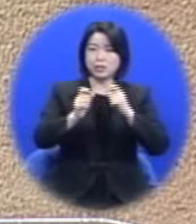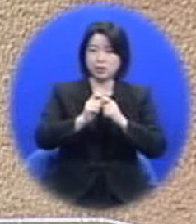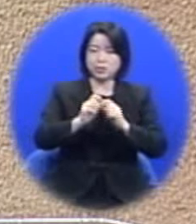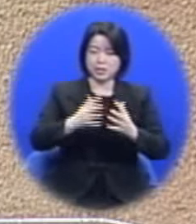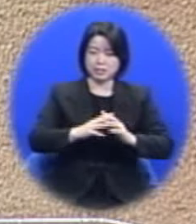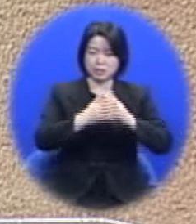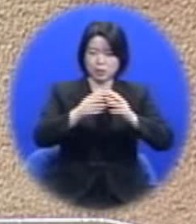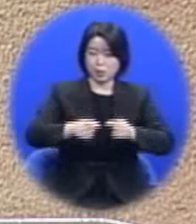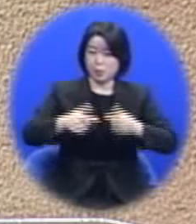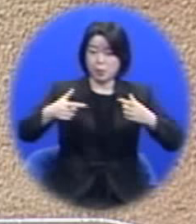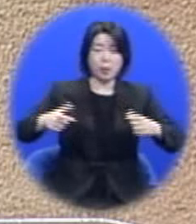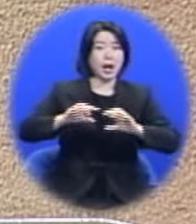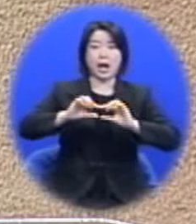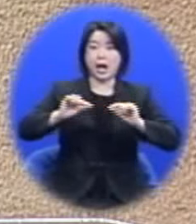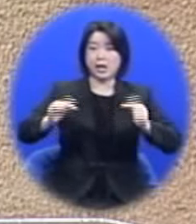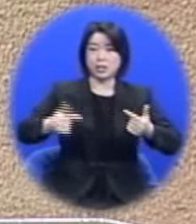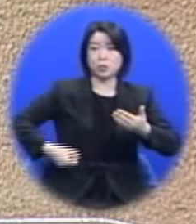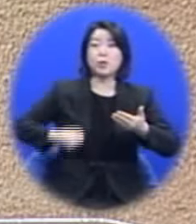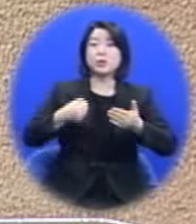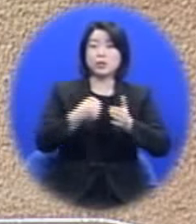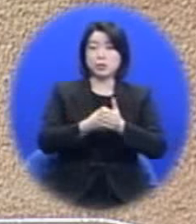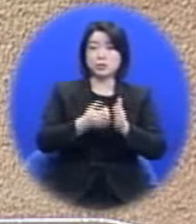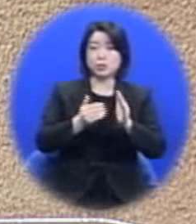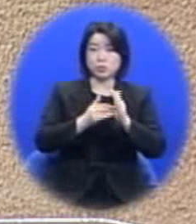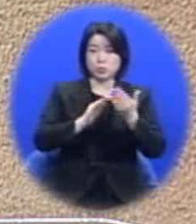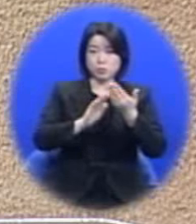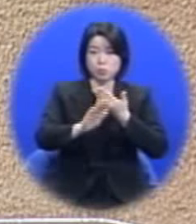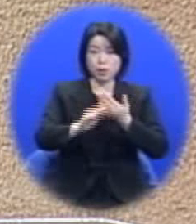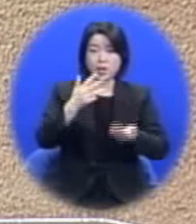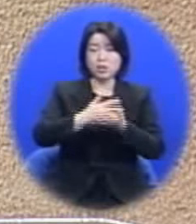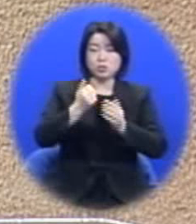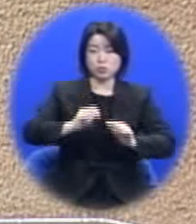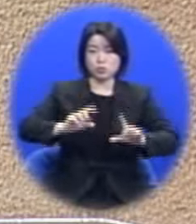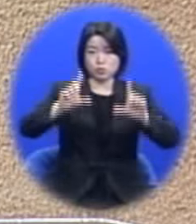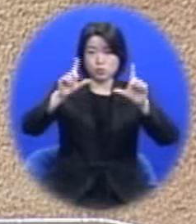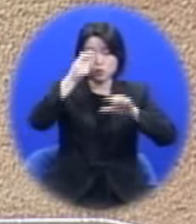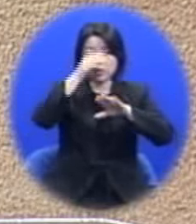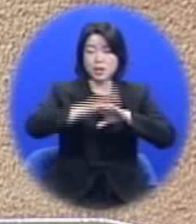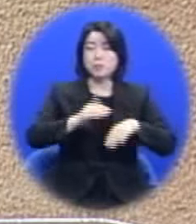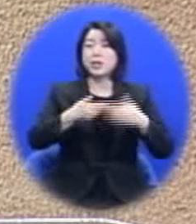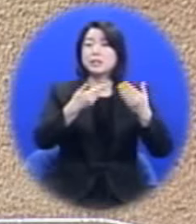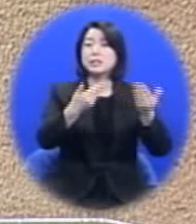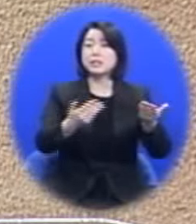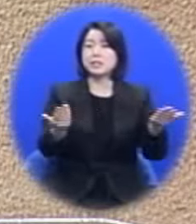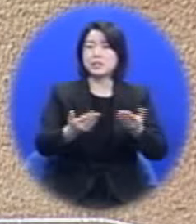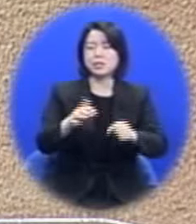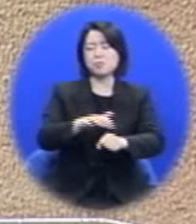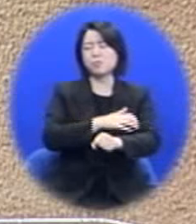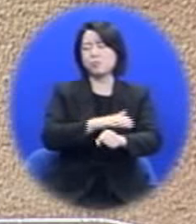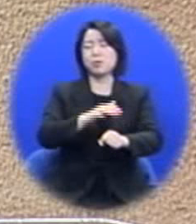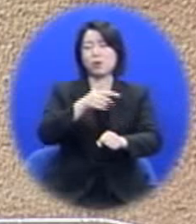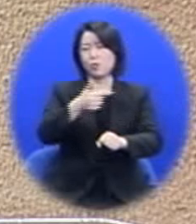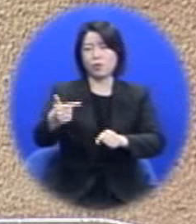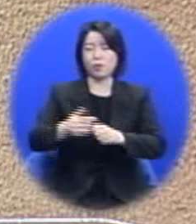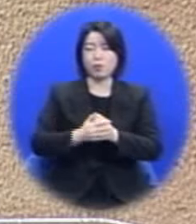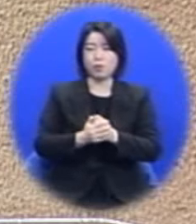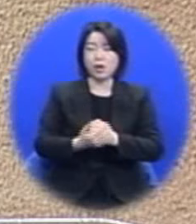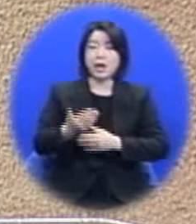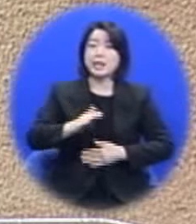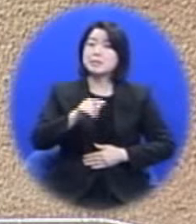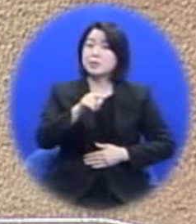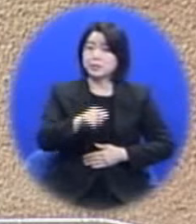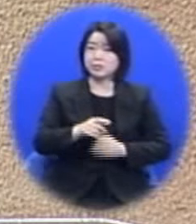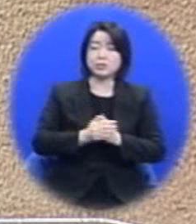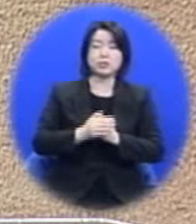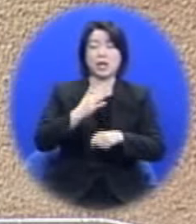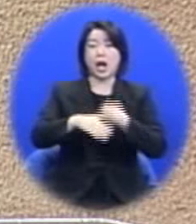증축 안 하기로 결정을 하고 나니까 주일 예배드리는 일이 굉장히 불편해졌습니다. 그러나 그것은